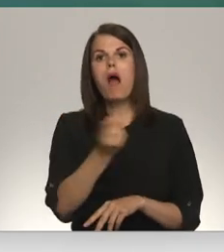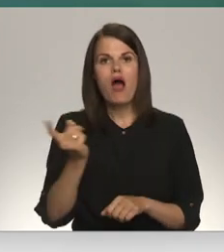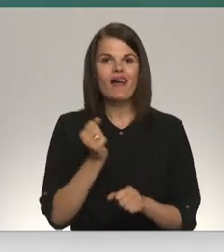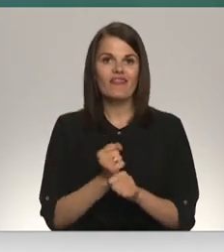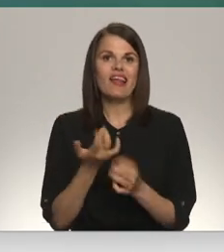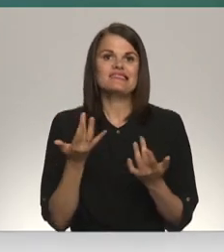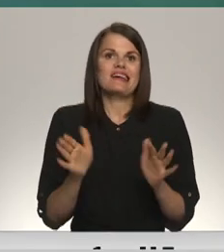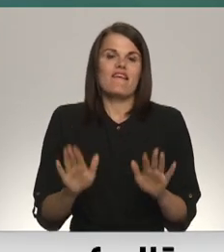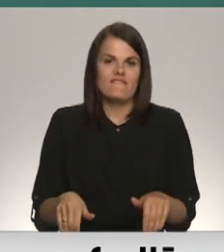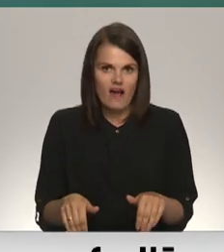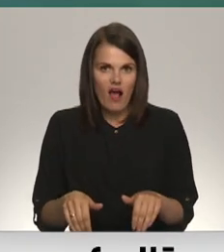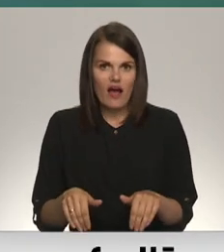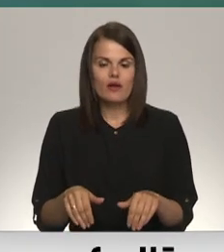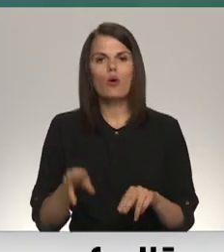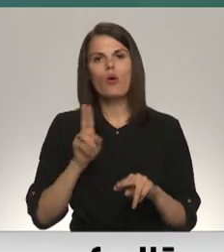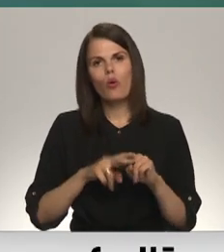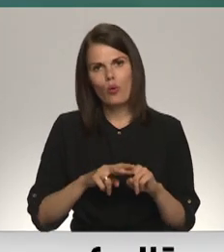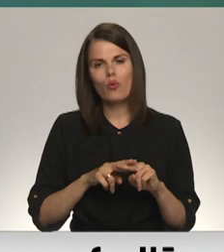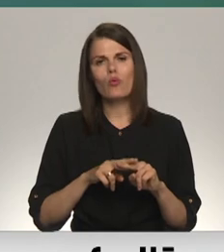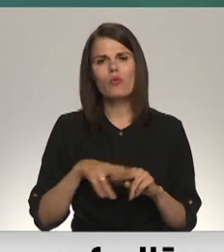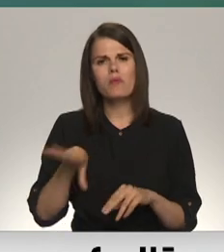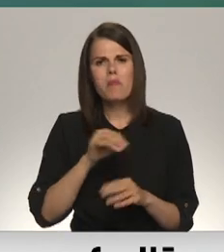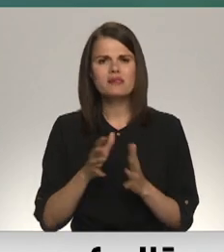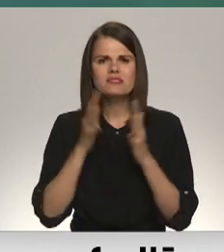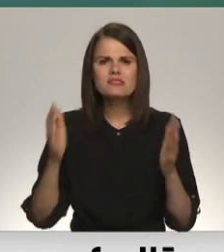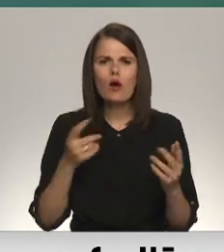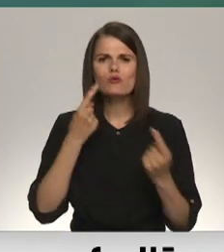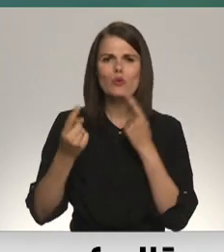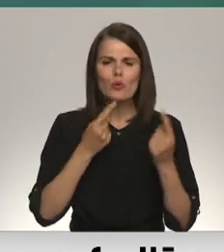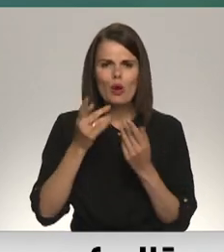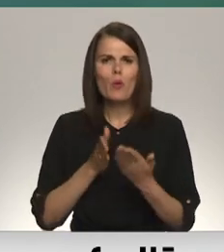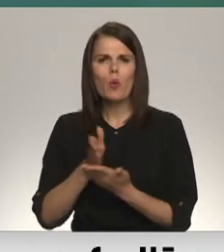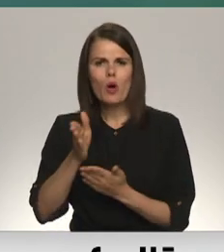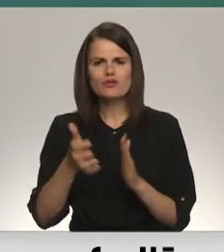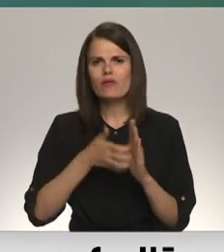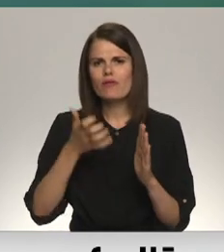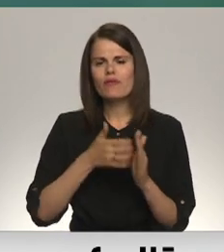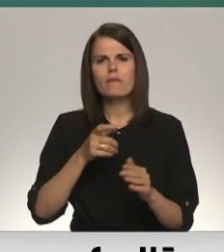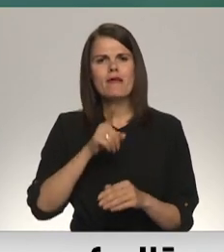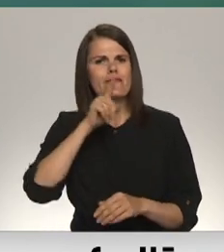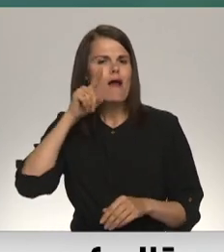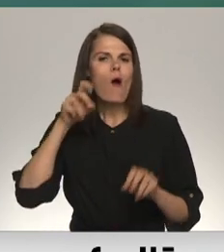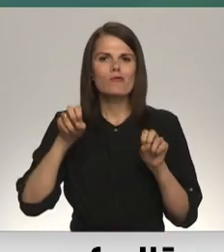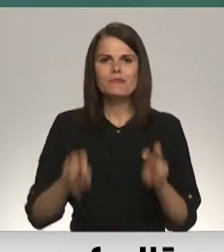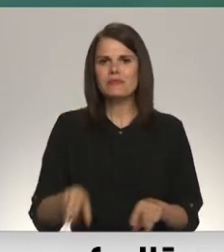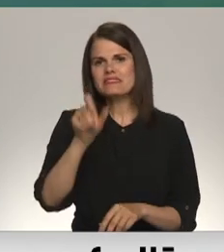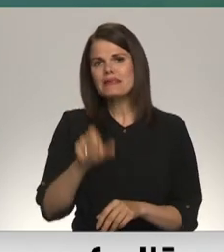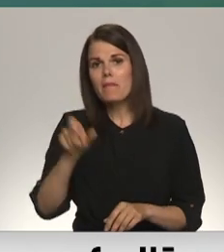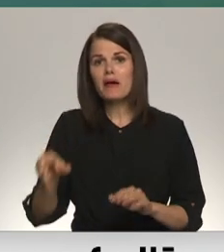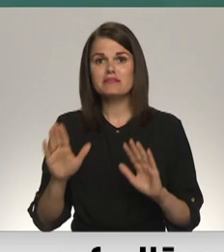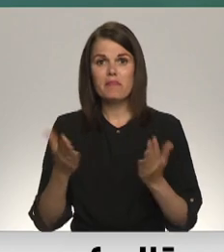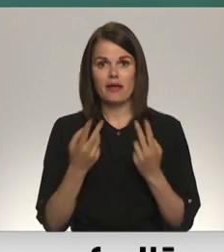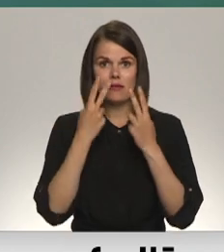Mēs ļoti daudz runājam par to, ka nozarei trūkst jauno speciālistu, bet arī raugoties uz datiem,